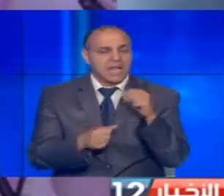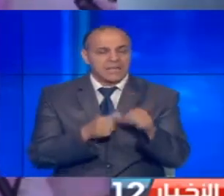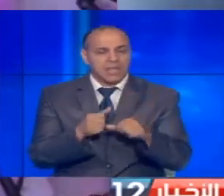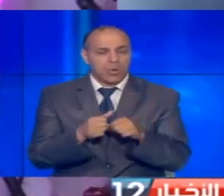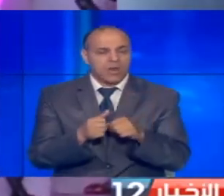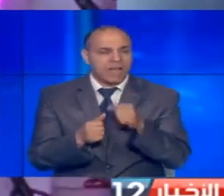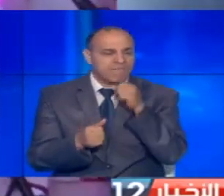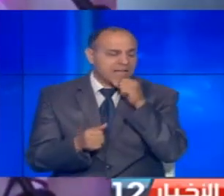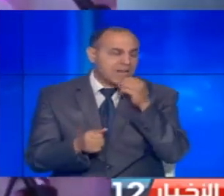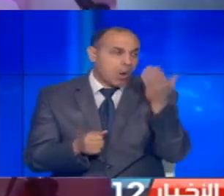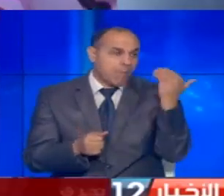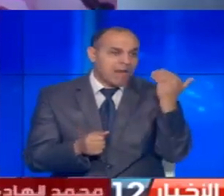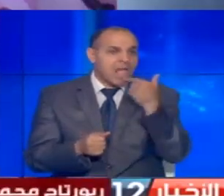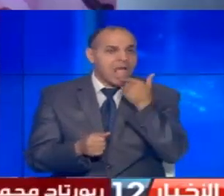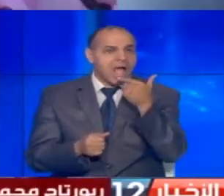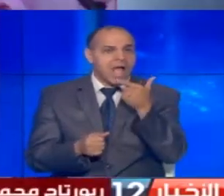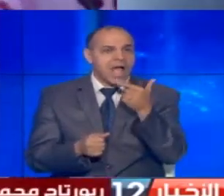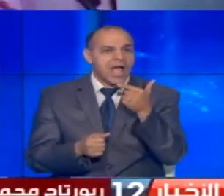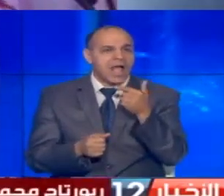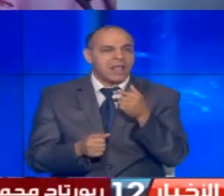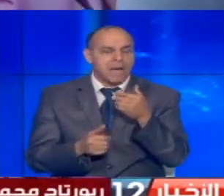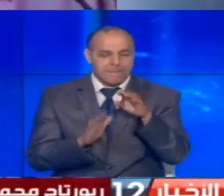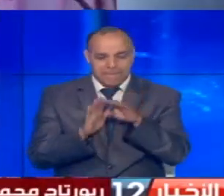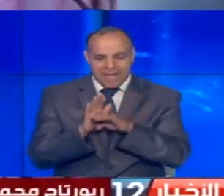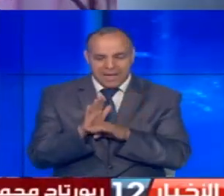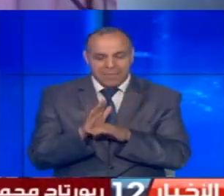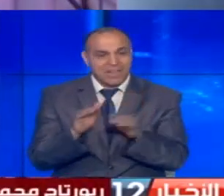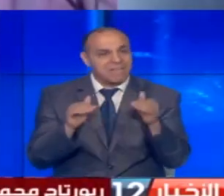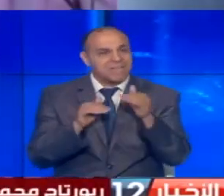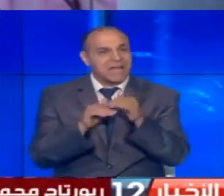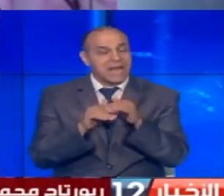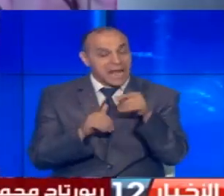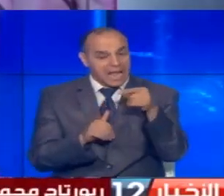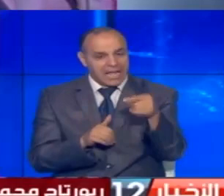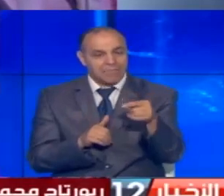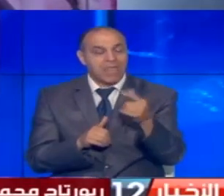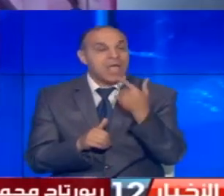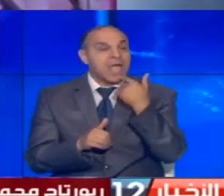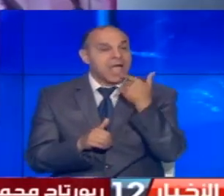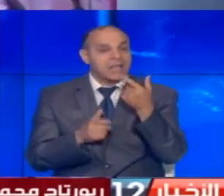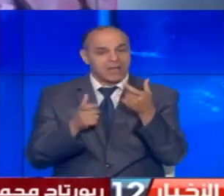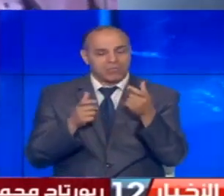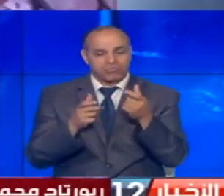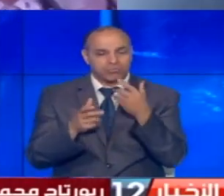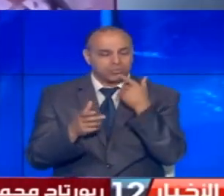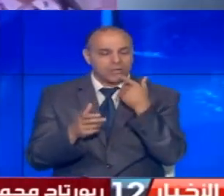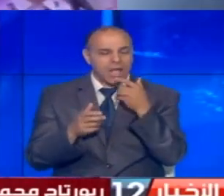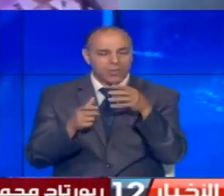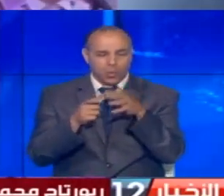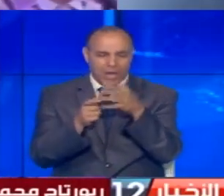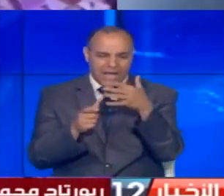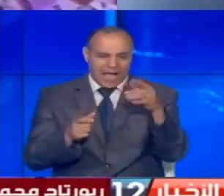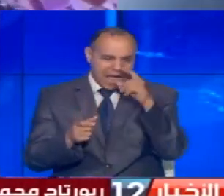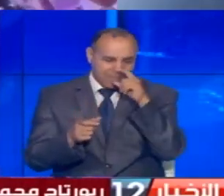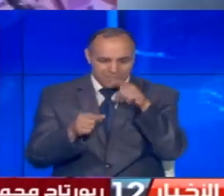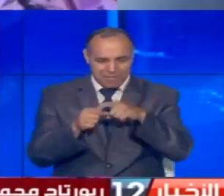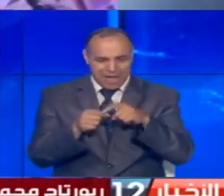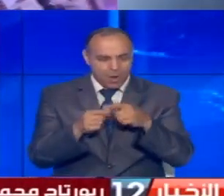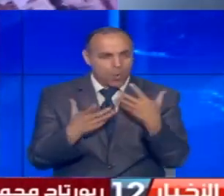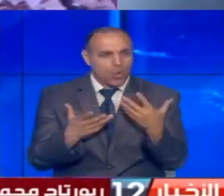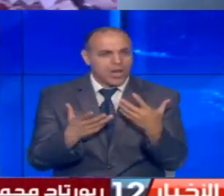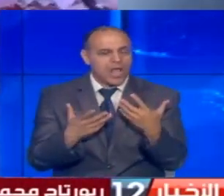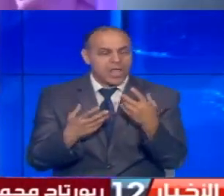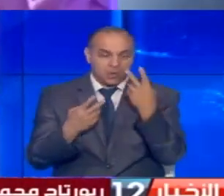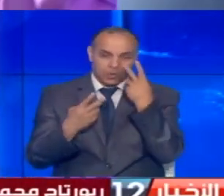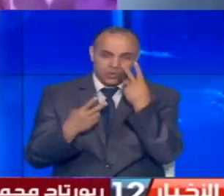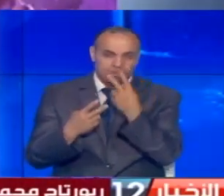فن زمان افتتاحه بشر بدسامة برنامج لياليه القادمة، لتكون فسحة مغاربية عربية جديرة